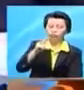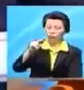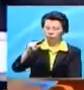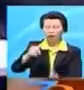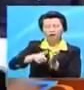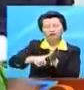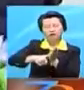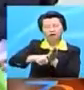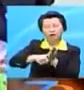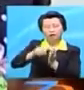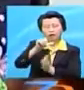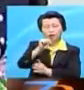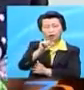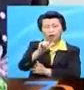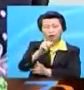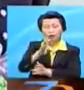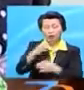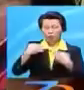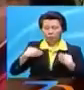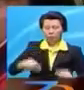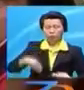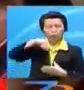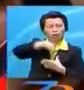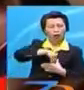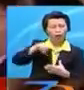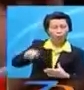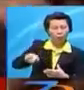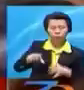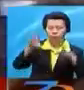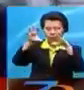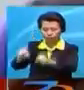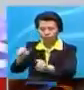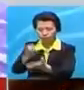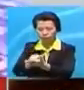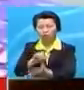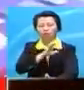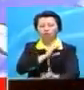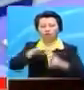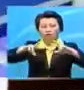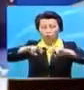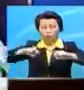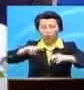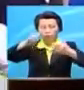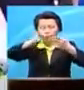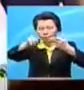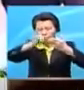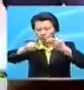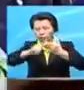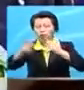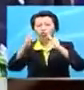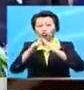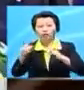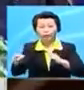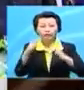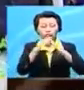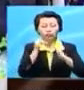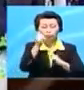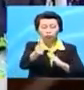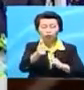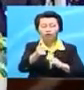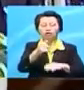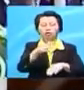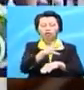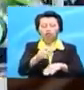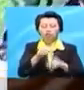dadah jenis cabu pada badan suspek. Susulan penahanan itu, polis menjalankan pemeriksaan di rumah suspek di Mount